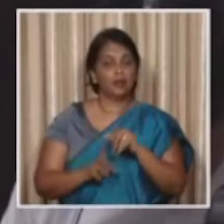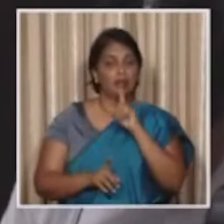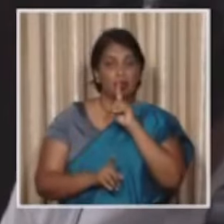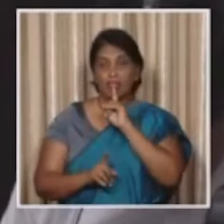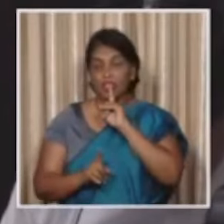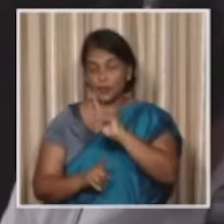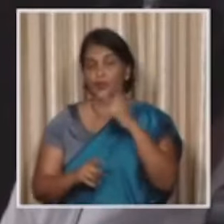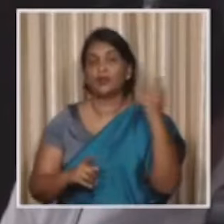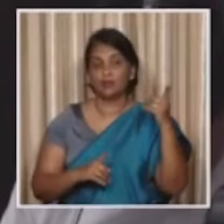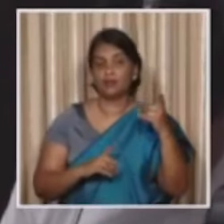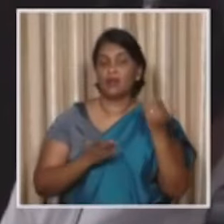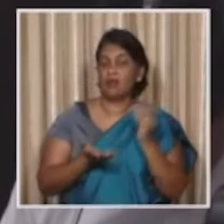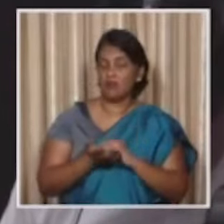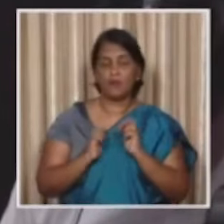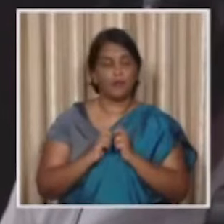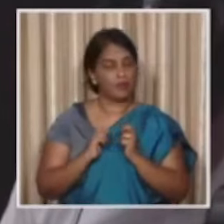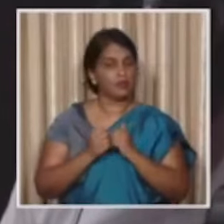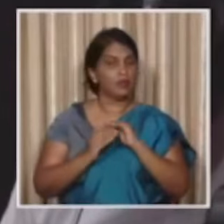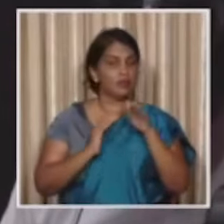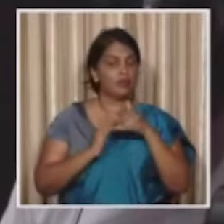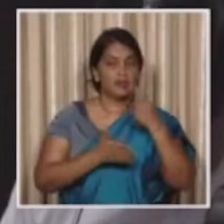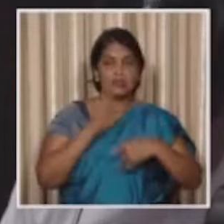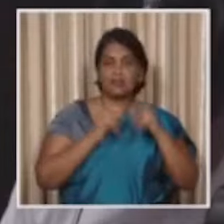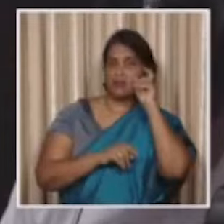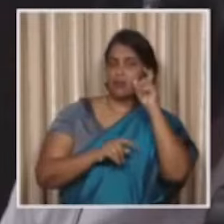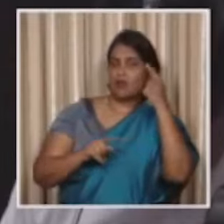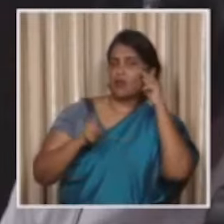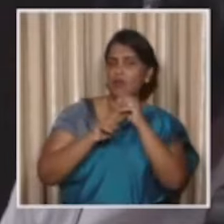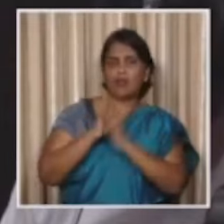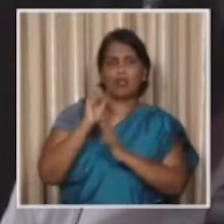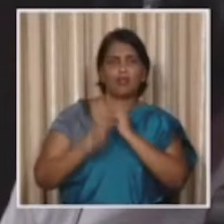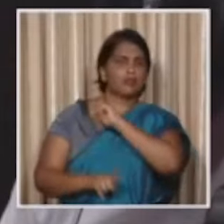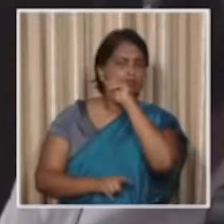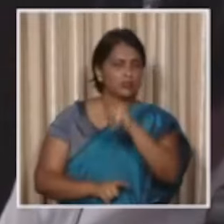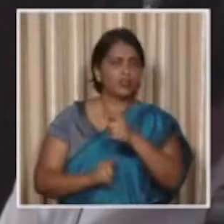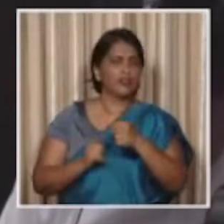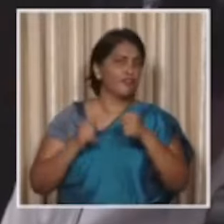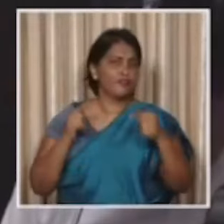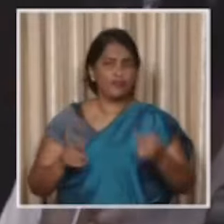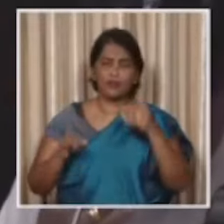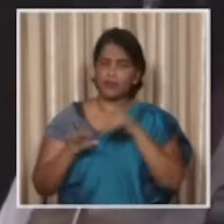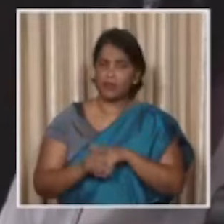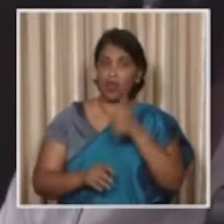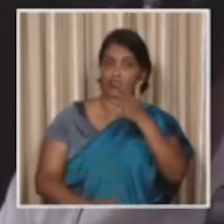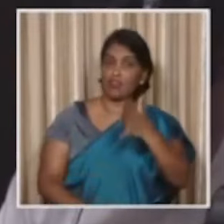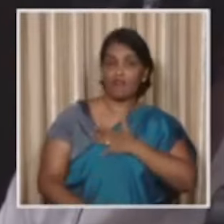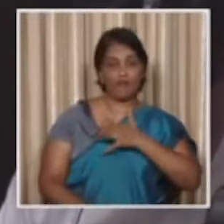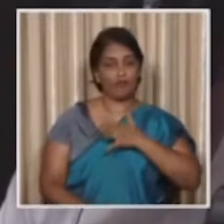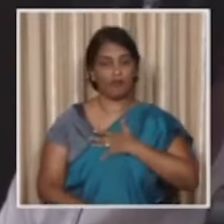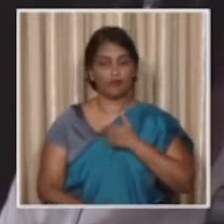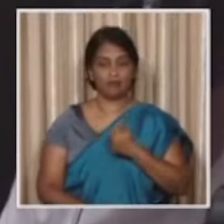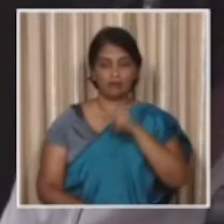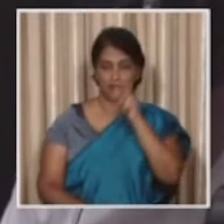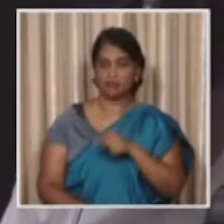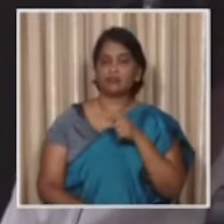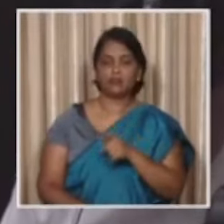කරේ නැත්තම් ඒගොල්ලන්ටත් ප්‍රශ්නයක්. ගම්මල ඡන්දදායකව බලන අපේ මන්ත්‍රීතුමා ගියා, විපක්ෂයේ ඉන්නේ හොඳ හඬක් නගන්න පුළුවන්